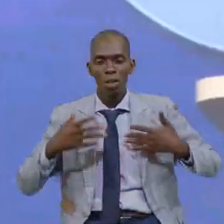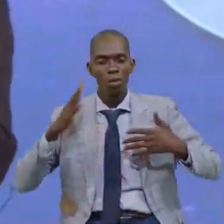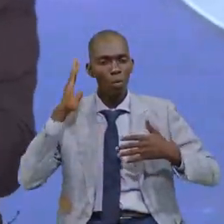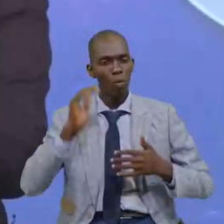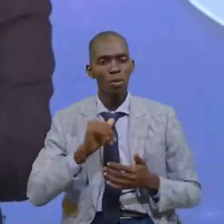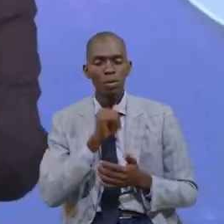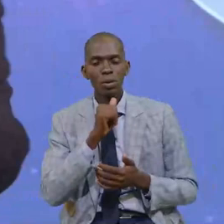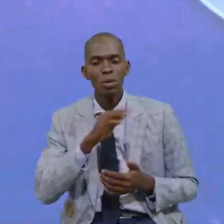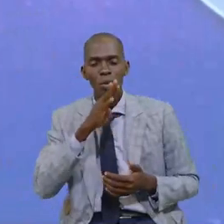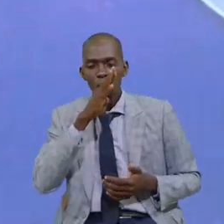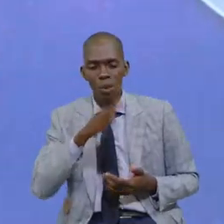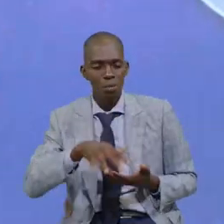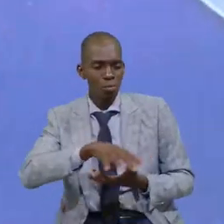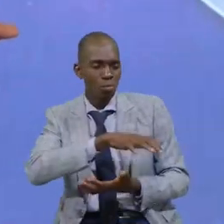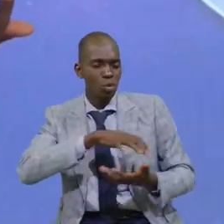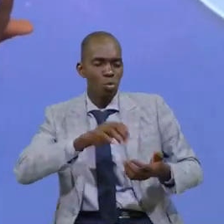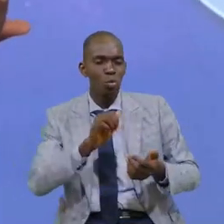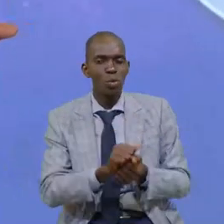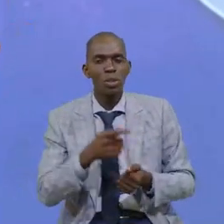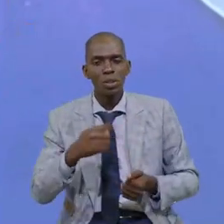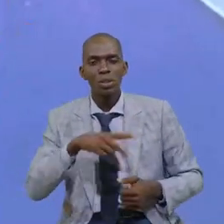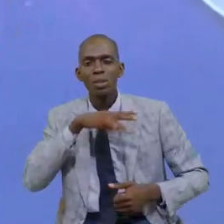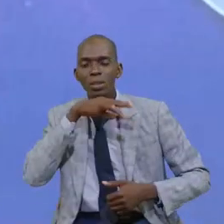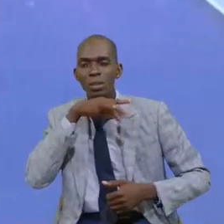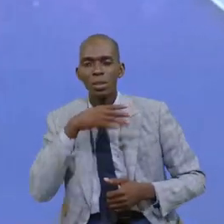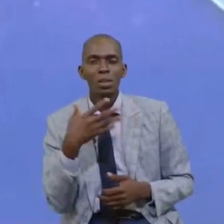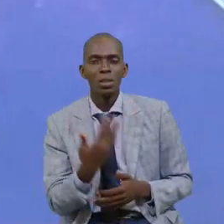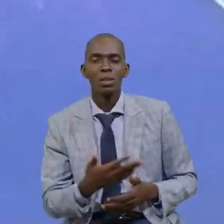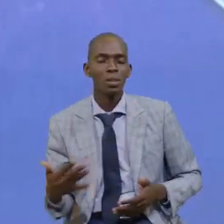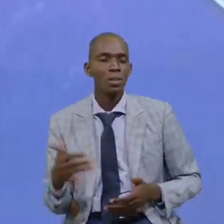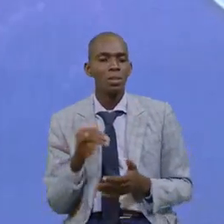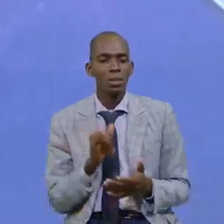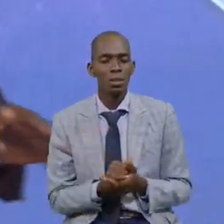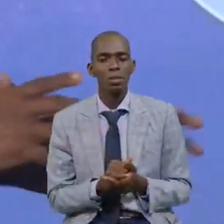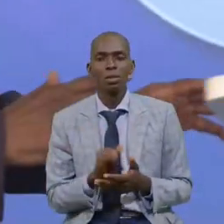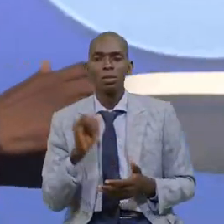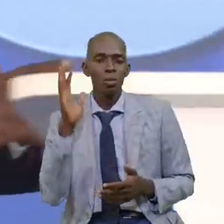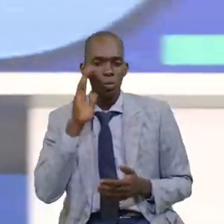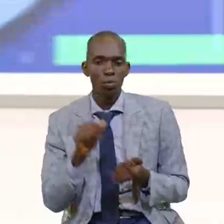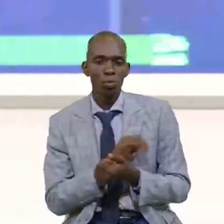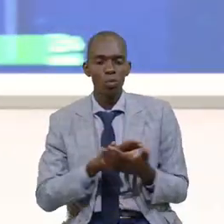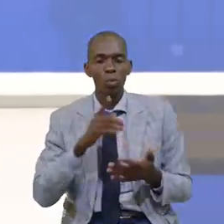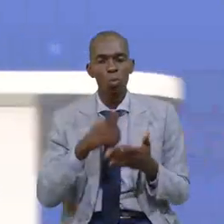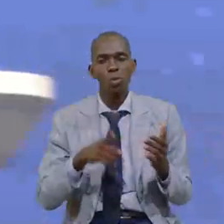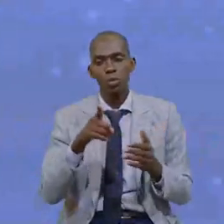ne contamine pas le contenu du vase que vous portez,